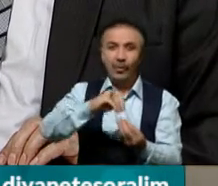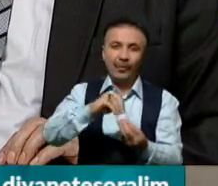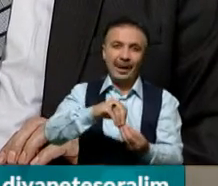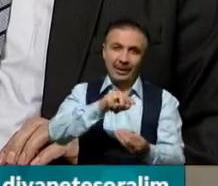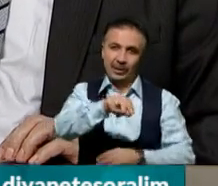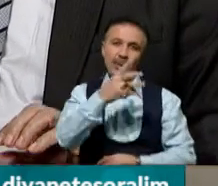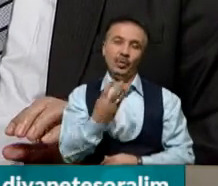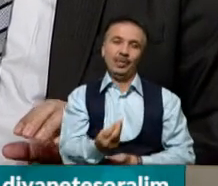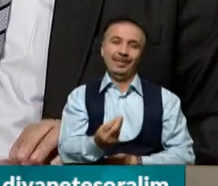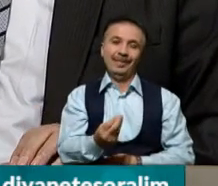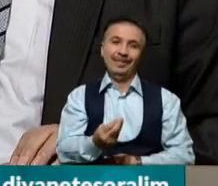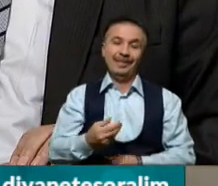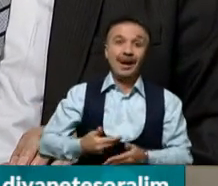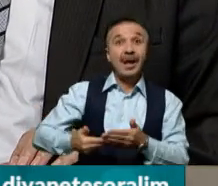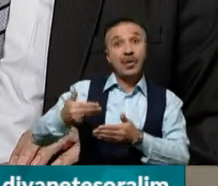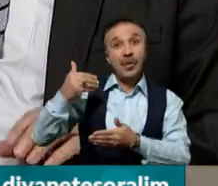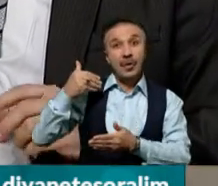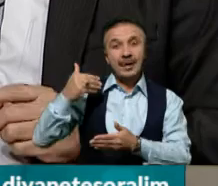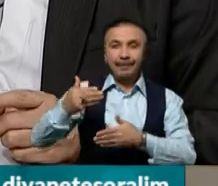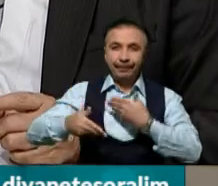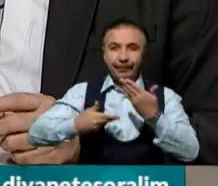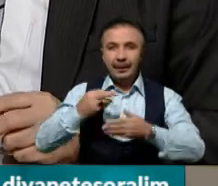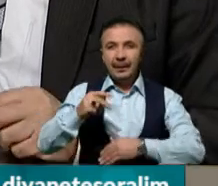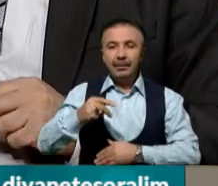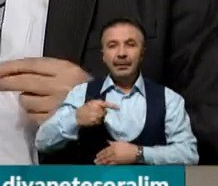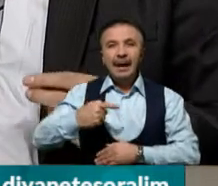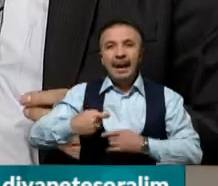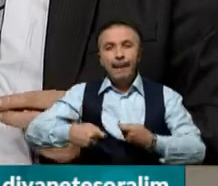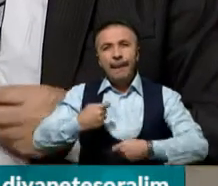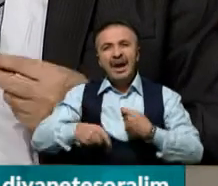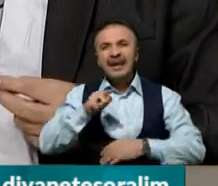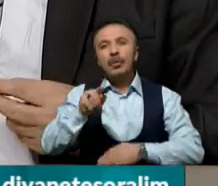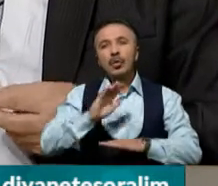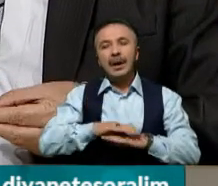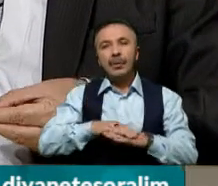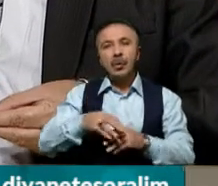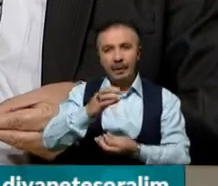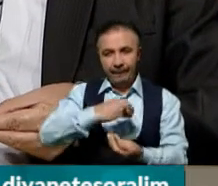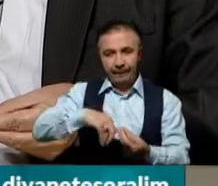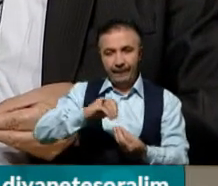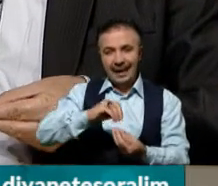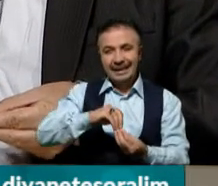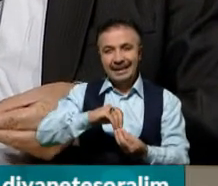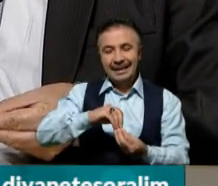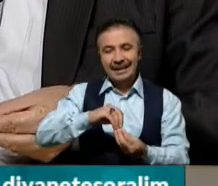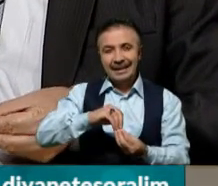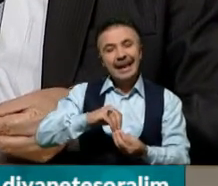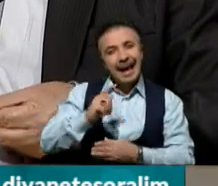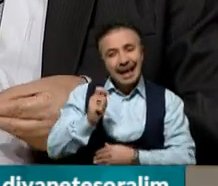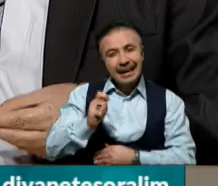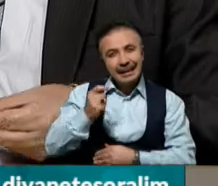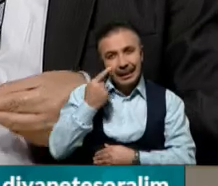faizdir. Az önce söylediğimiz gibi bankada bunu yapıyor. Mesela diyelim faiz, hı hı, yani faiz esasına